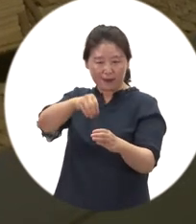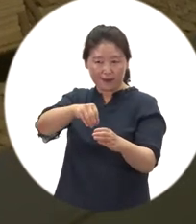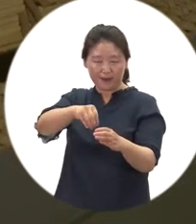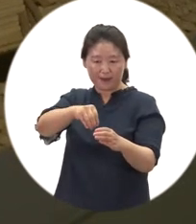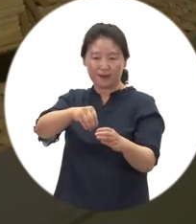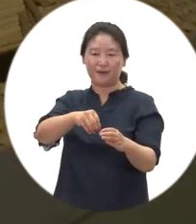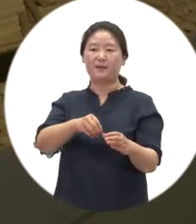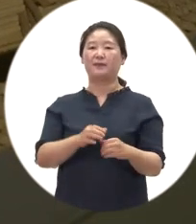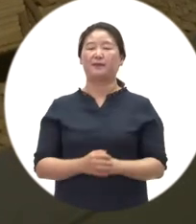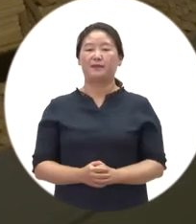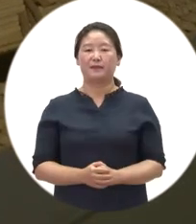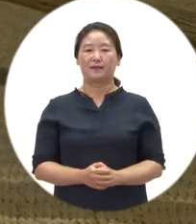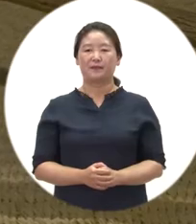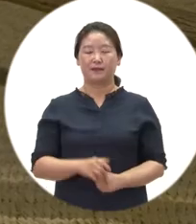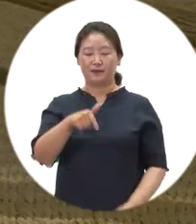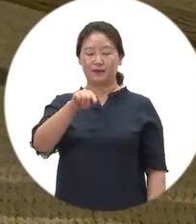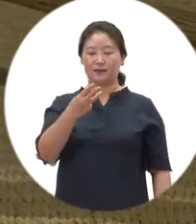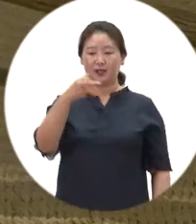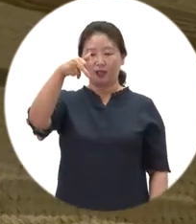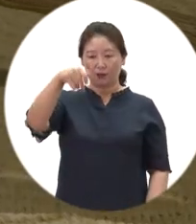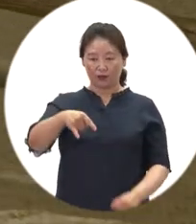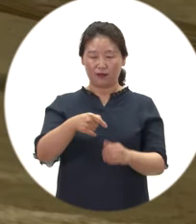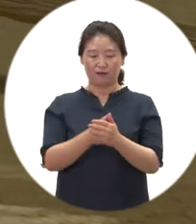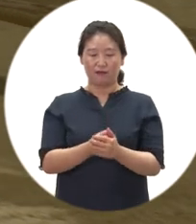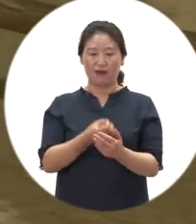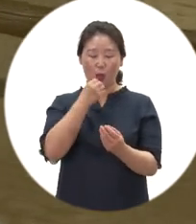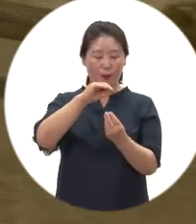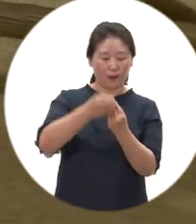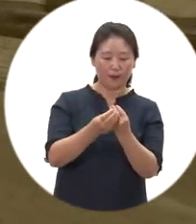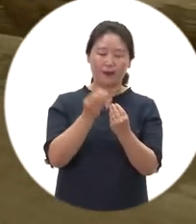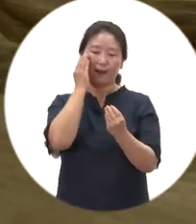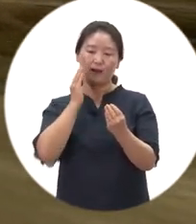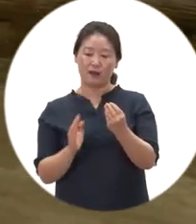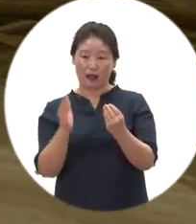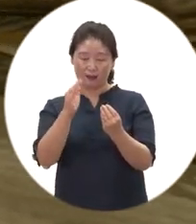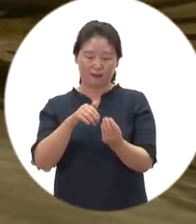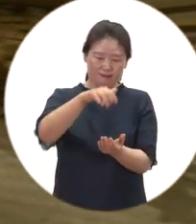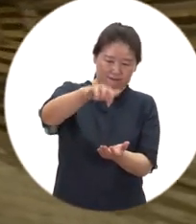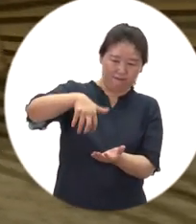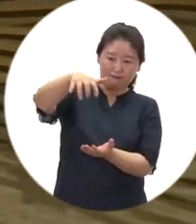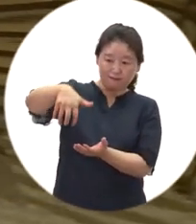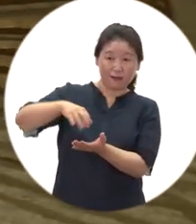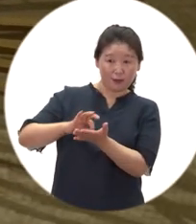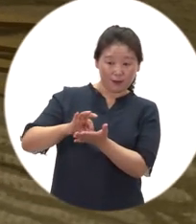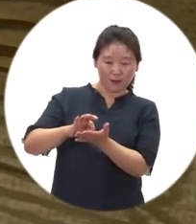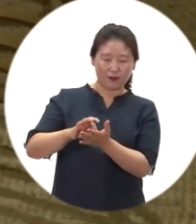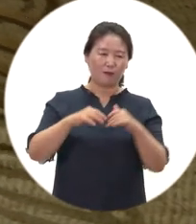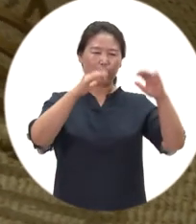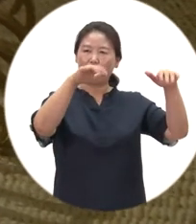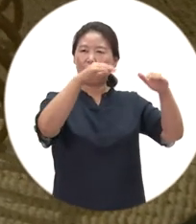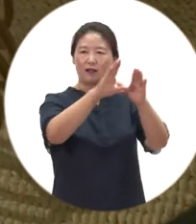무거운 나달은 뒤쪽에 모입니다. 갈키는 곡식이나 곡식의 껍질, 낙엽 등을 긁어 모으는 데 쓰는